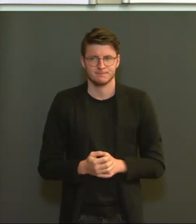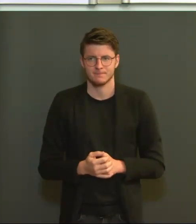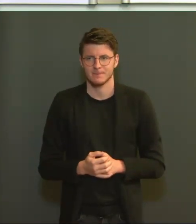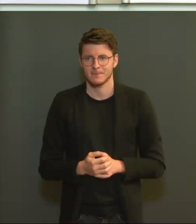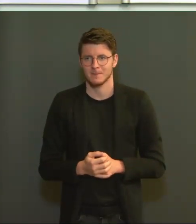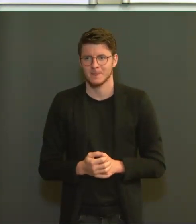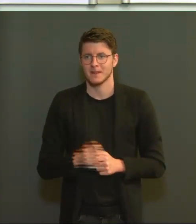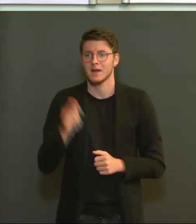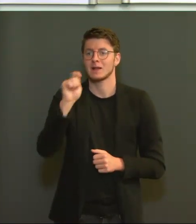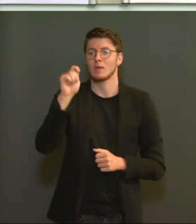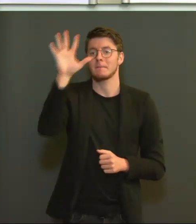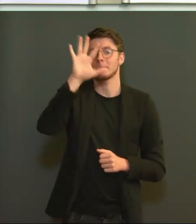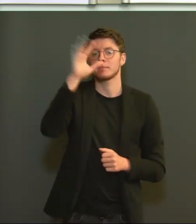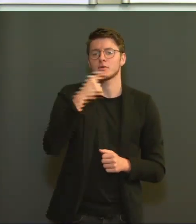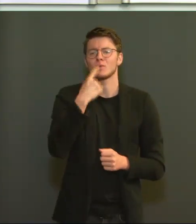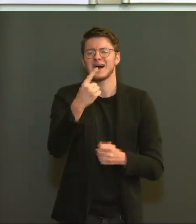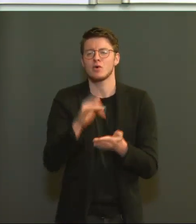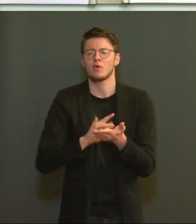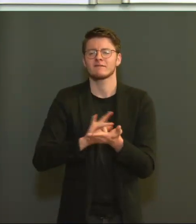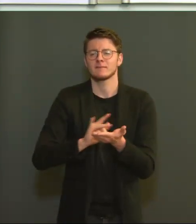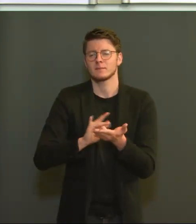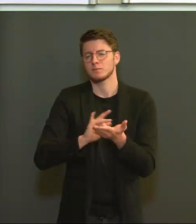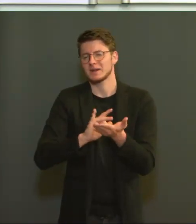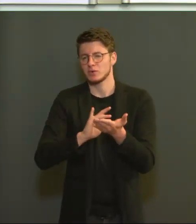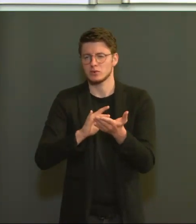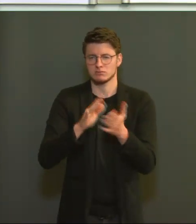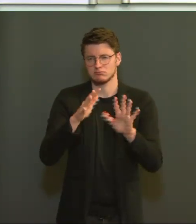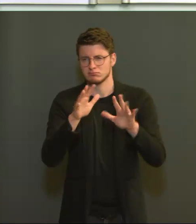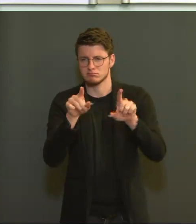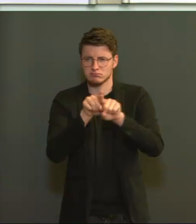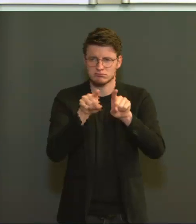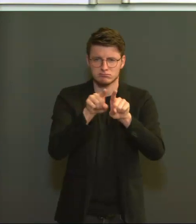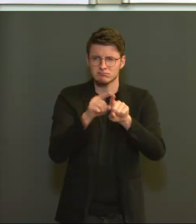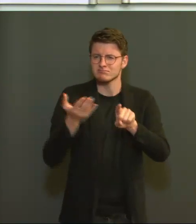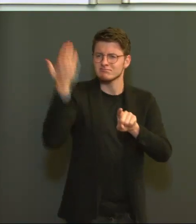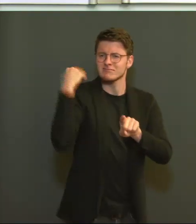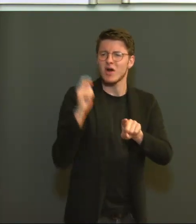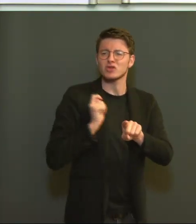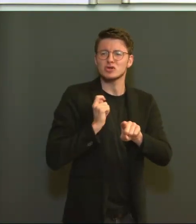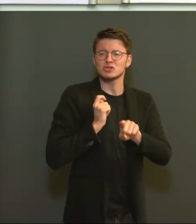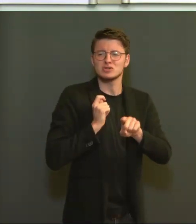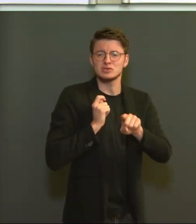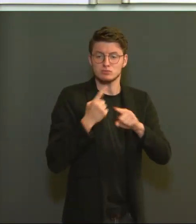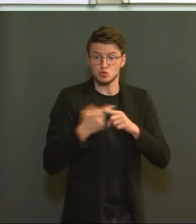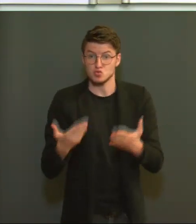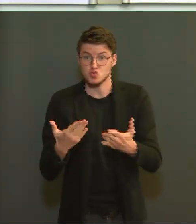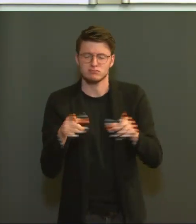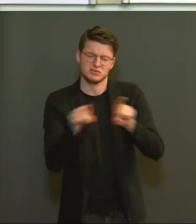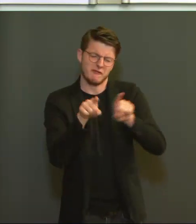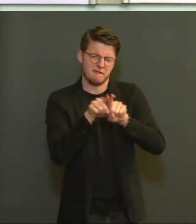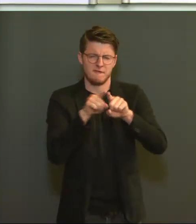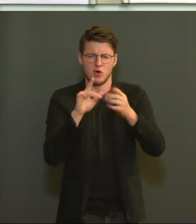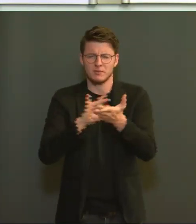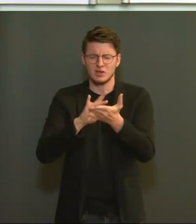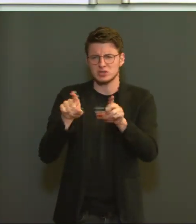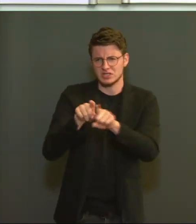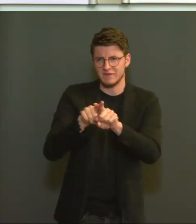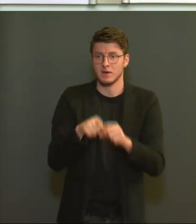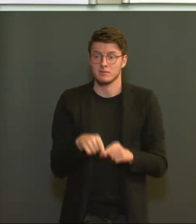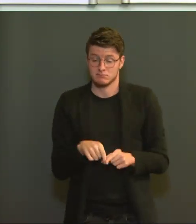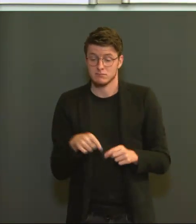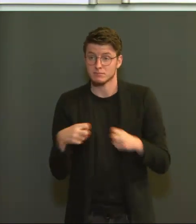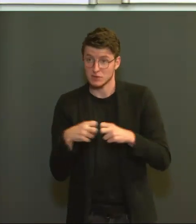Antwerpen komen daarmee even hoog te liggen als op het hoogtepunt in augustus. Naast Brussel en Antwerpen zien